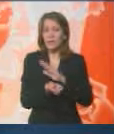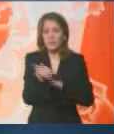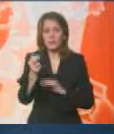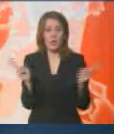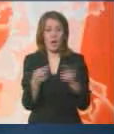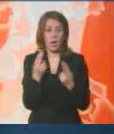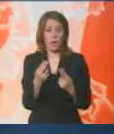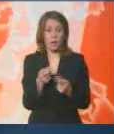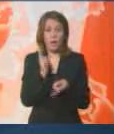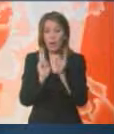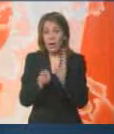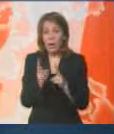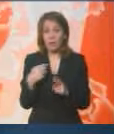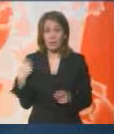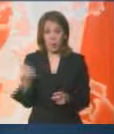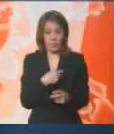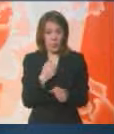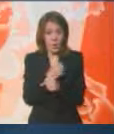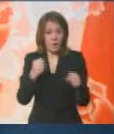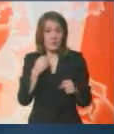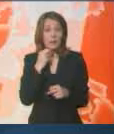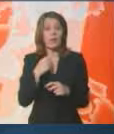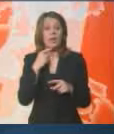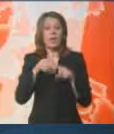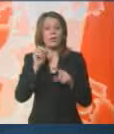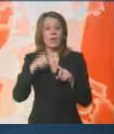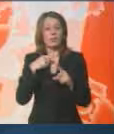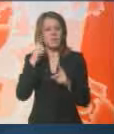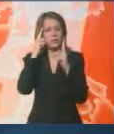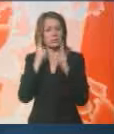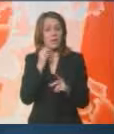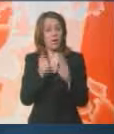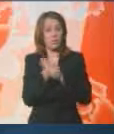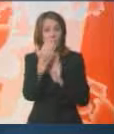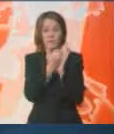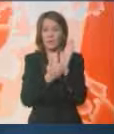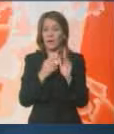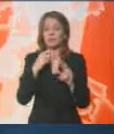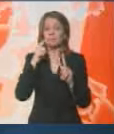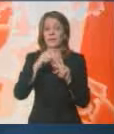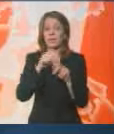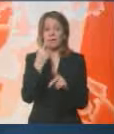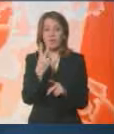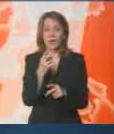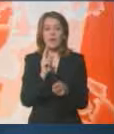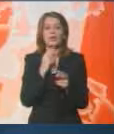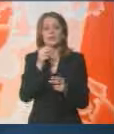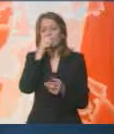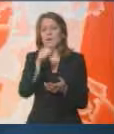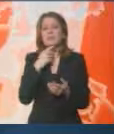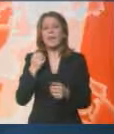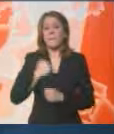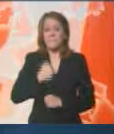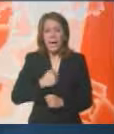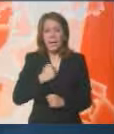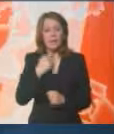opet ponavljam. Kako ćemo mi razvijati hotelijerstvo, mislim da će stagnirati ako prođe ovaj zakon o PDV-u. A što je sa banjskim turizmom i